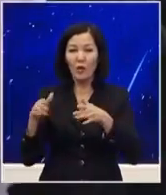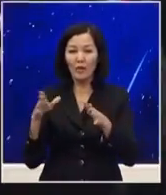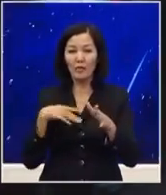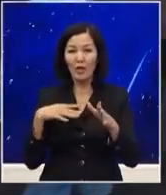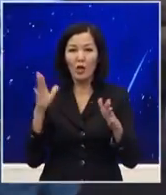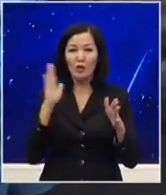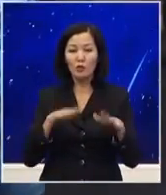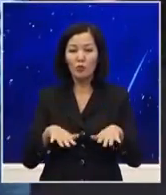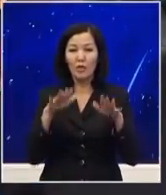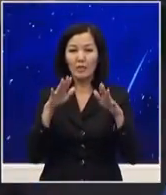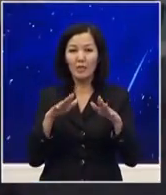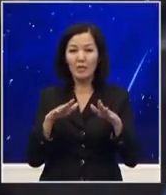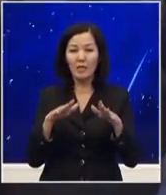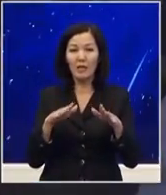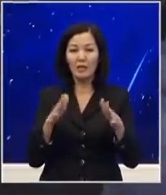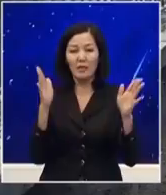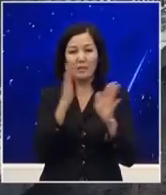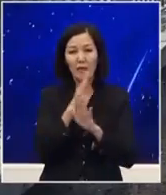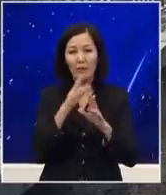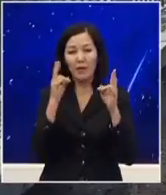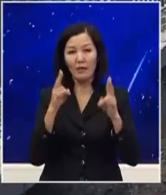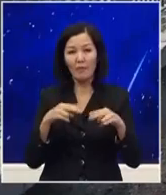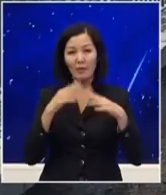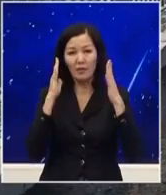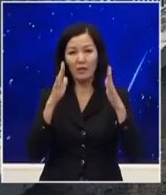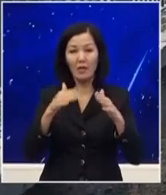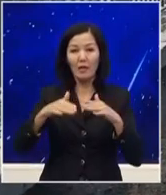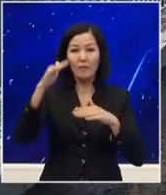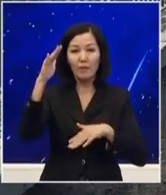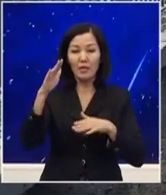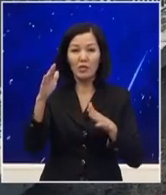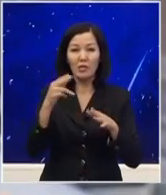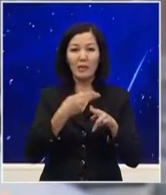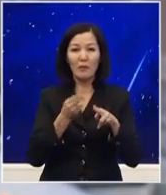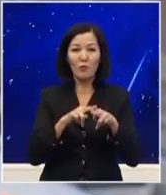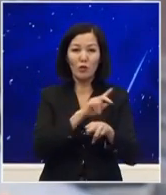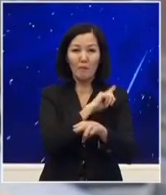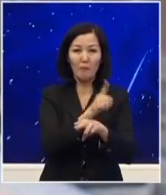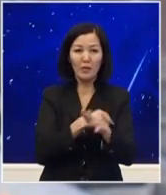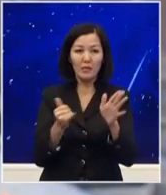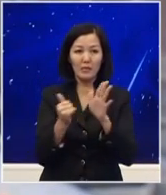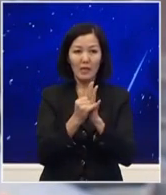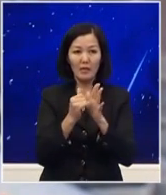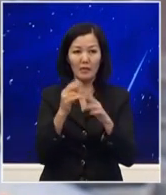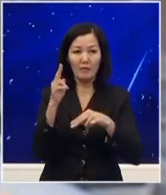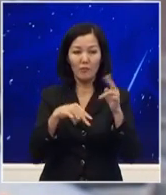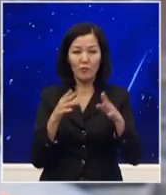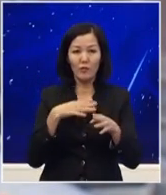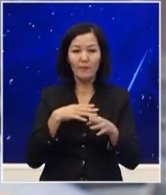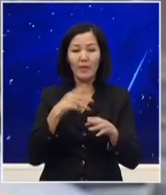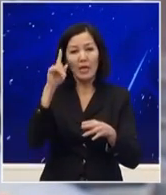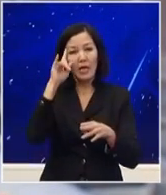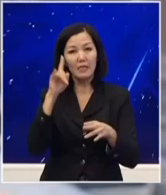мұз қозғалысысынды, табиғи апаттарды ескере, биік әрі орнықты салынды. Отандық материалдар бұл жерде